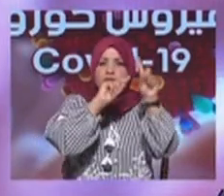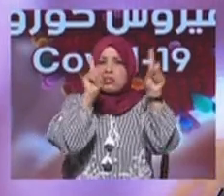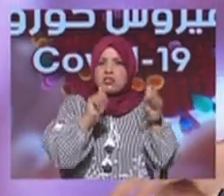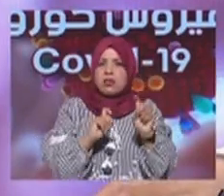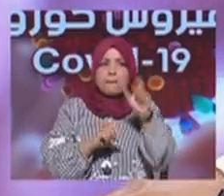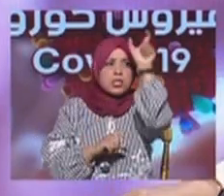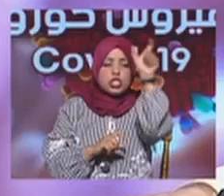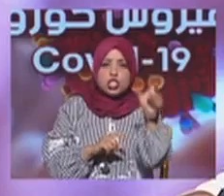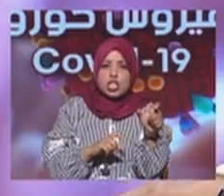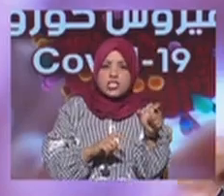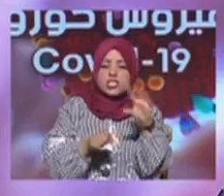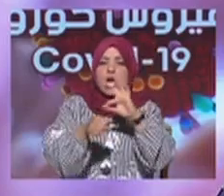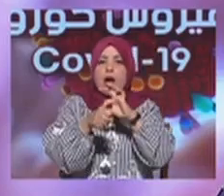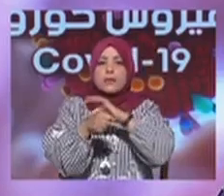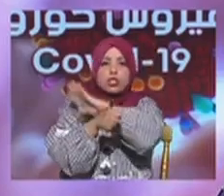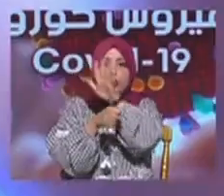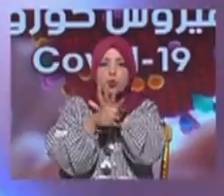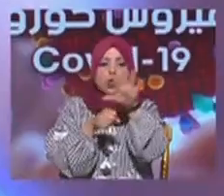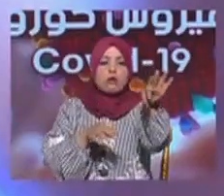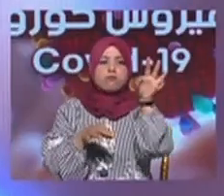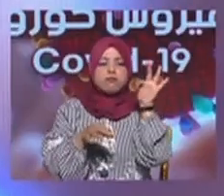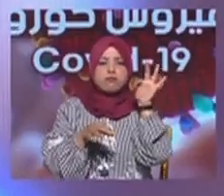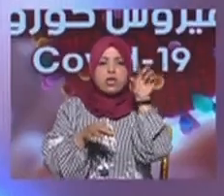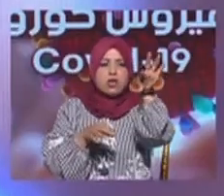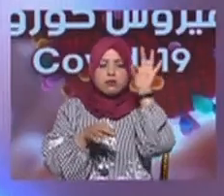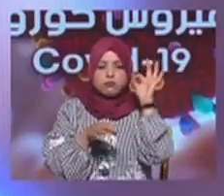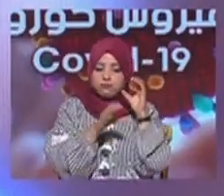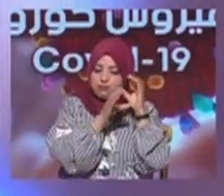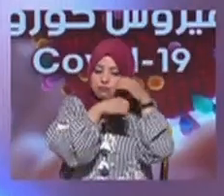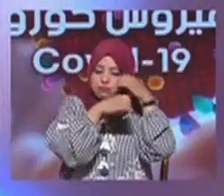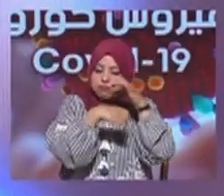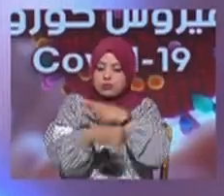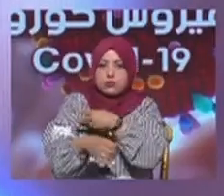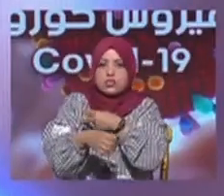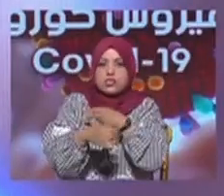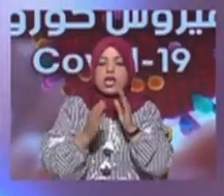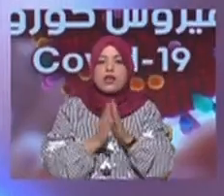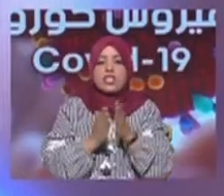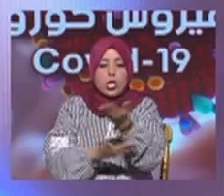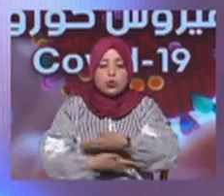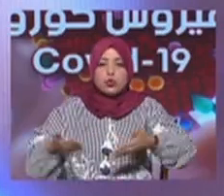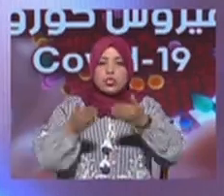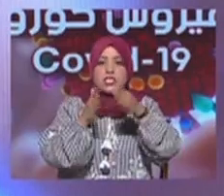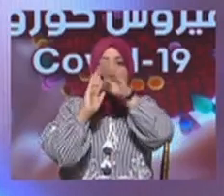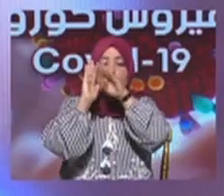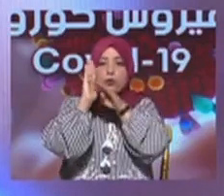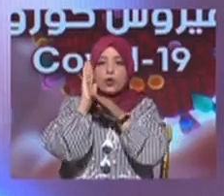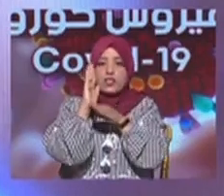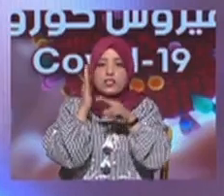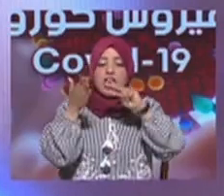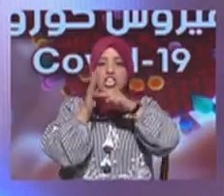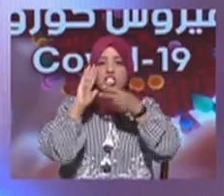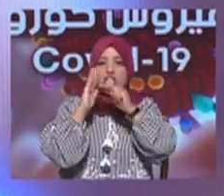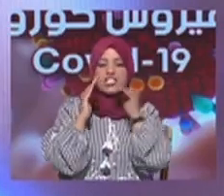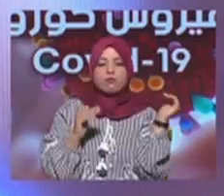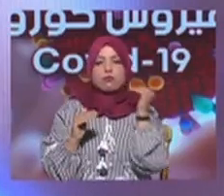وايضا قاعدين تاخذوا من الناس؟ هذيك شنو توا احنا مادام مازلنا ما عملناش التقنيه الرابيد واللي السريعه دونك باش نحاولوا اون